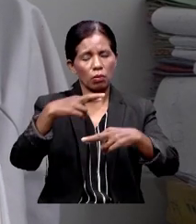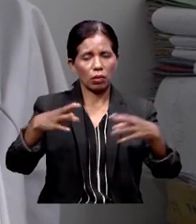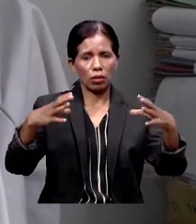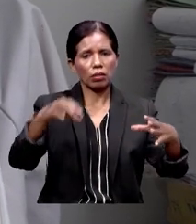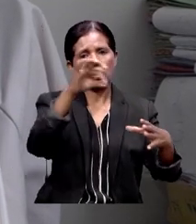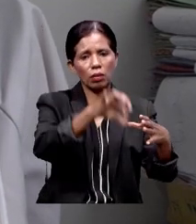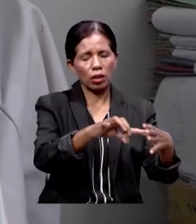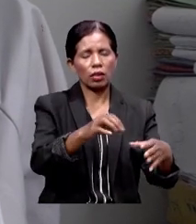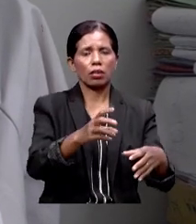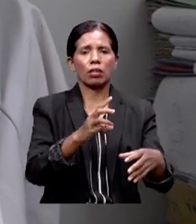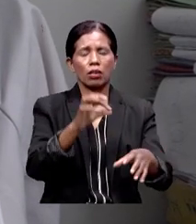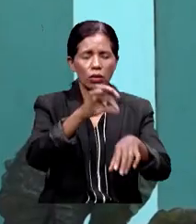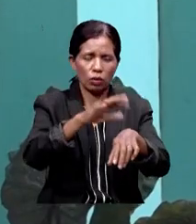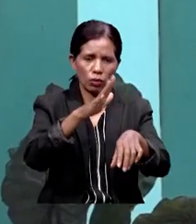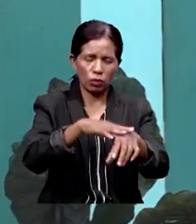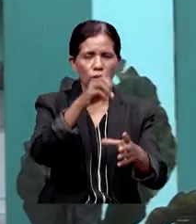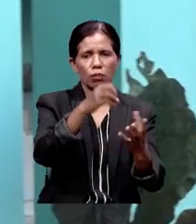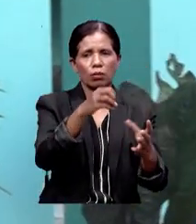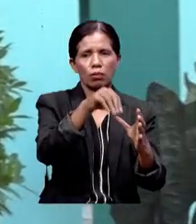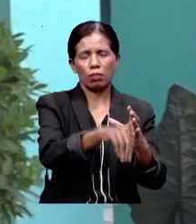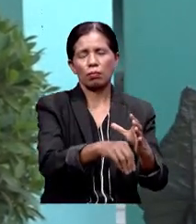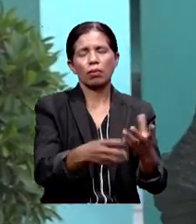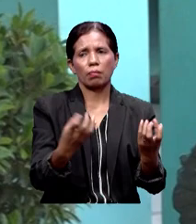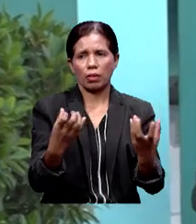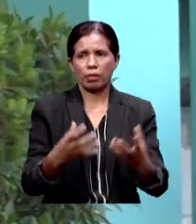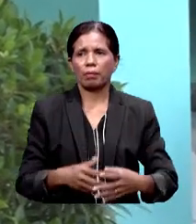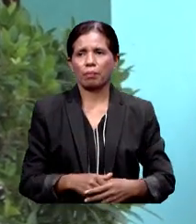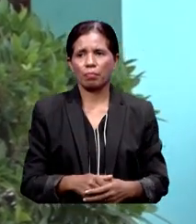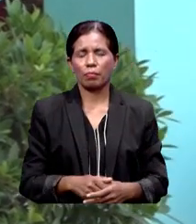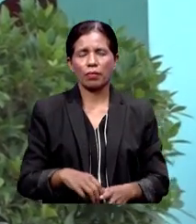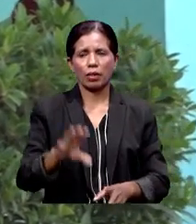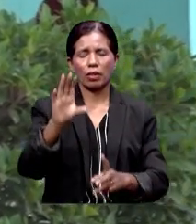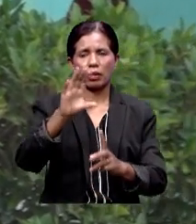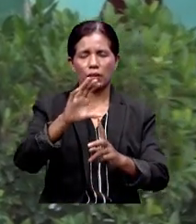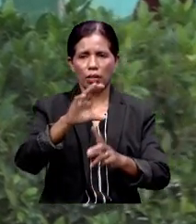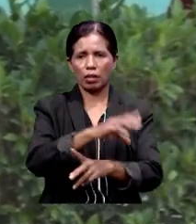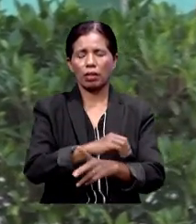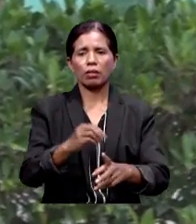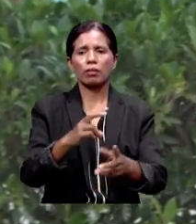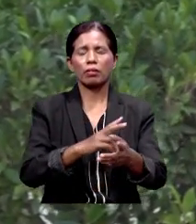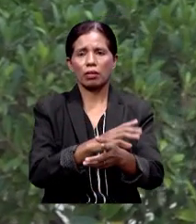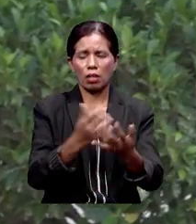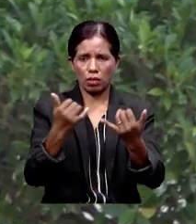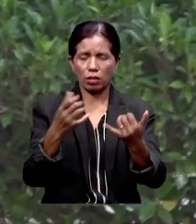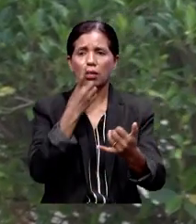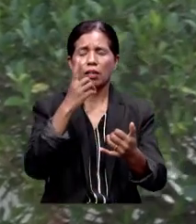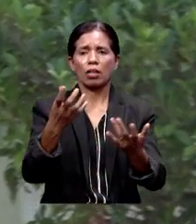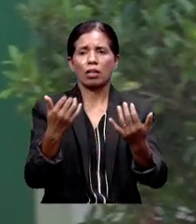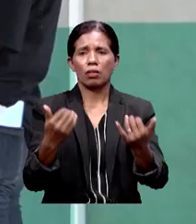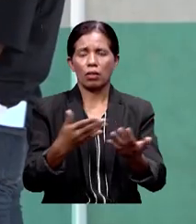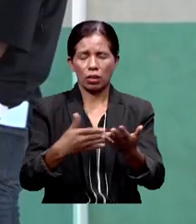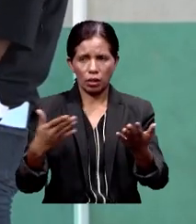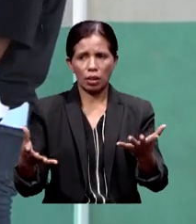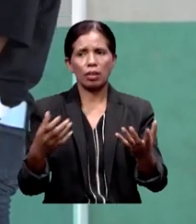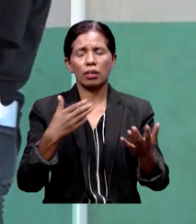bema moras ruane bema ko ihau temine. Chef Centro Saúde Veracruz declara dau dau ne facilidade suficiente